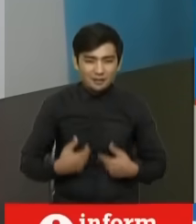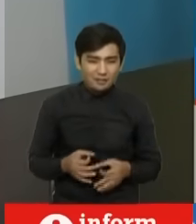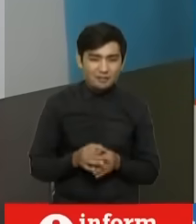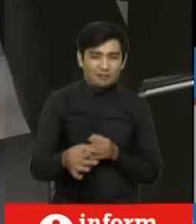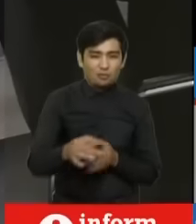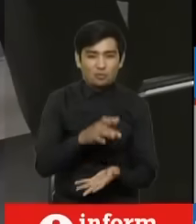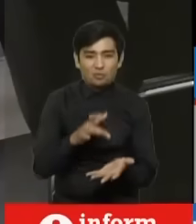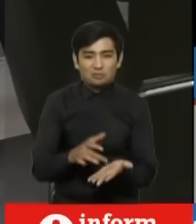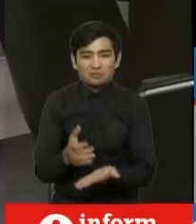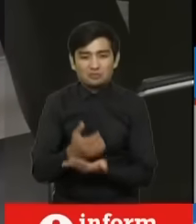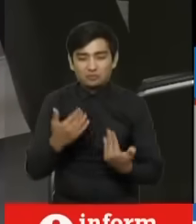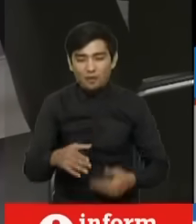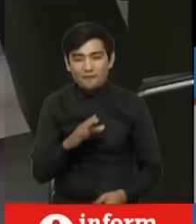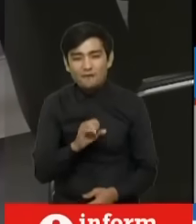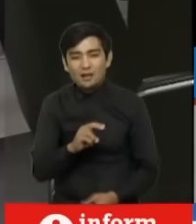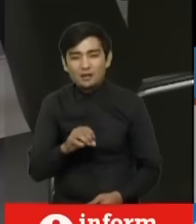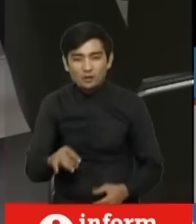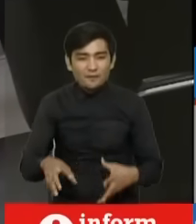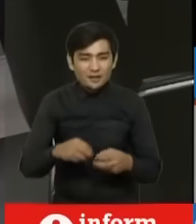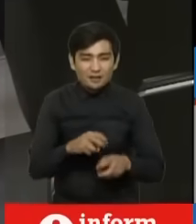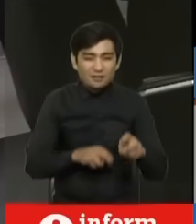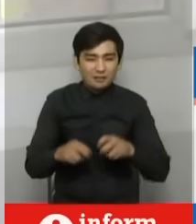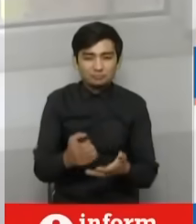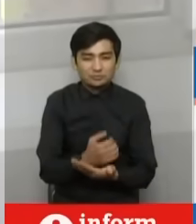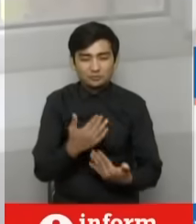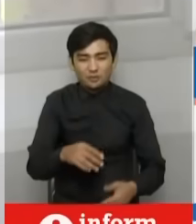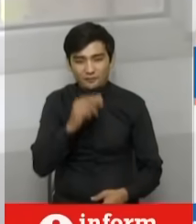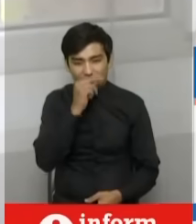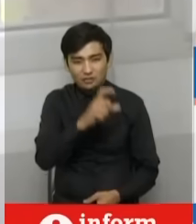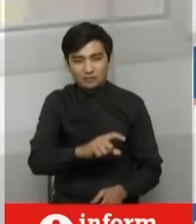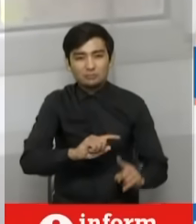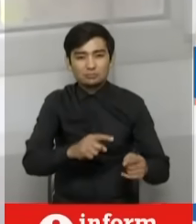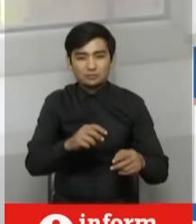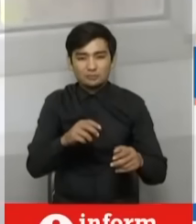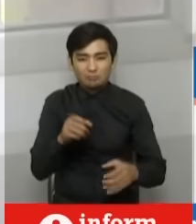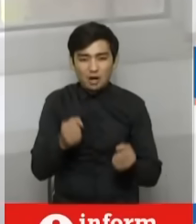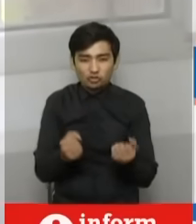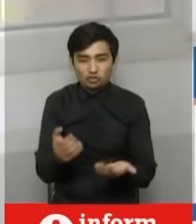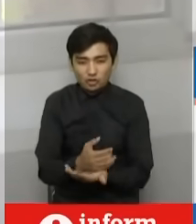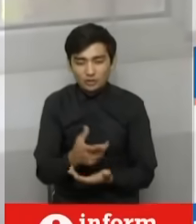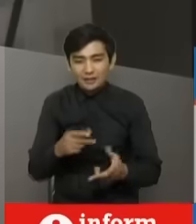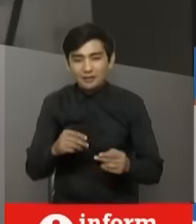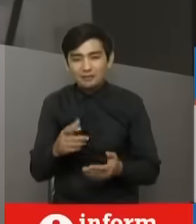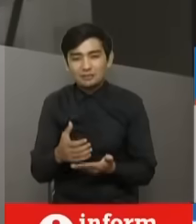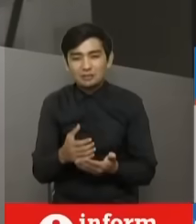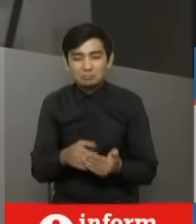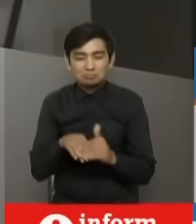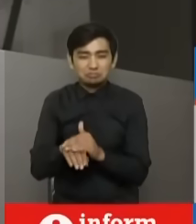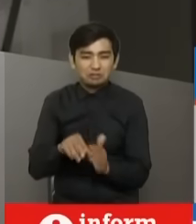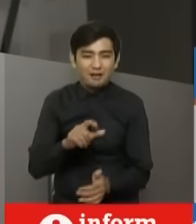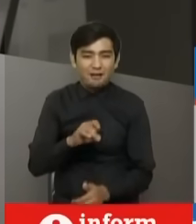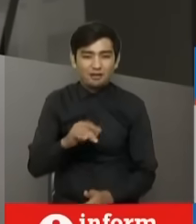поисках участвовали волонтеры. Подозреваемого вскоре задержали. В его гараже нашли и похищенную машину. Гособвинение считает, что